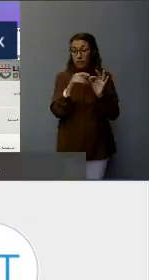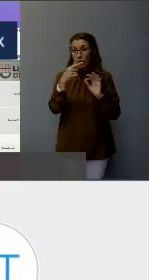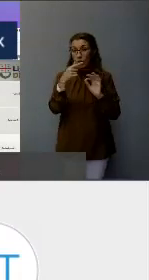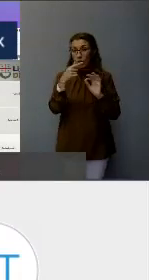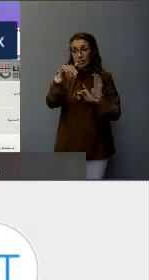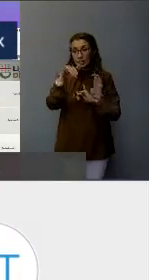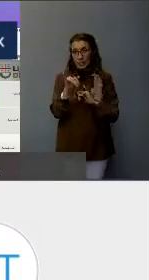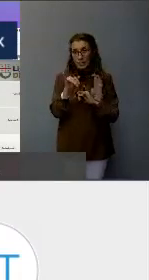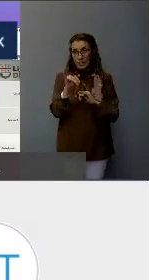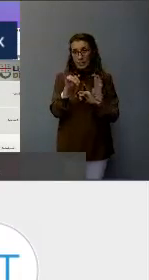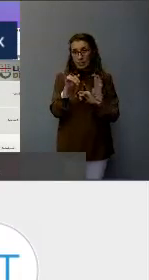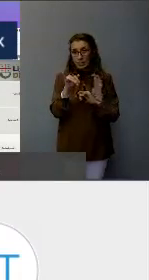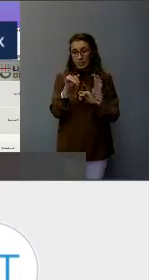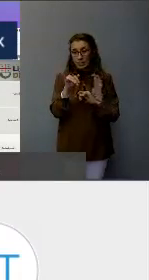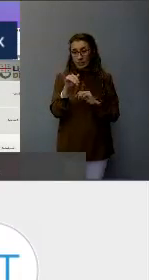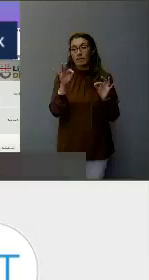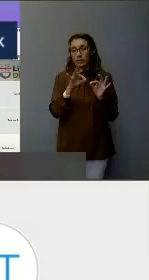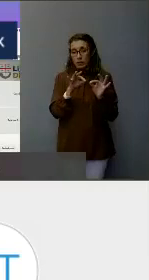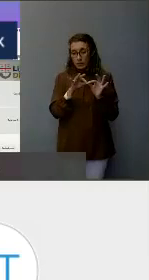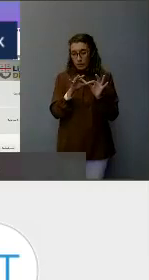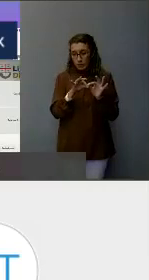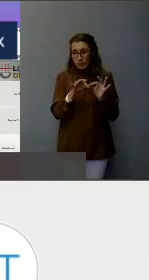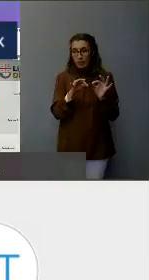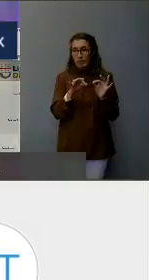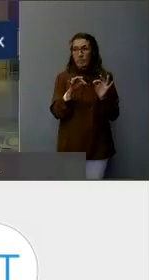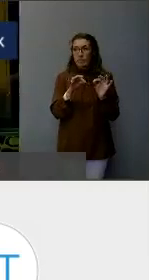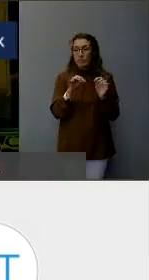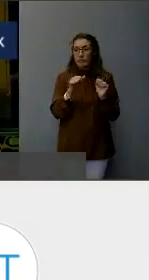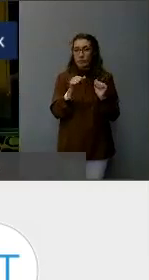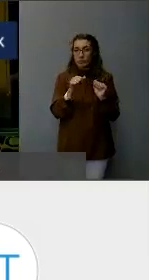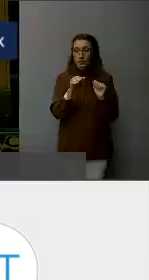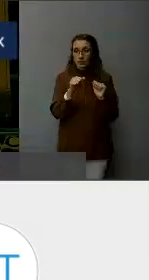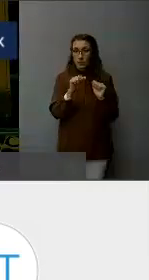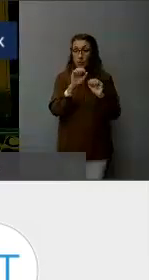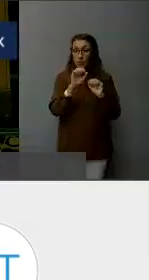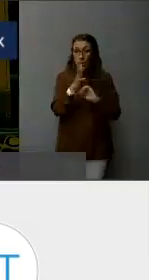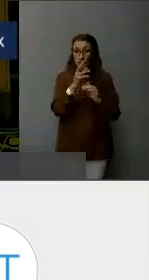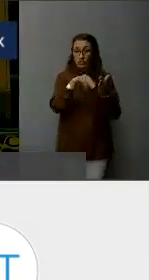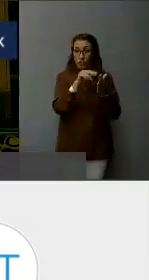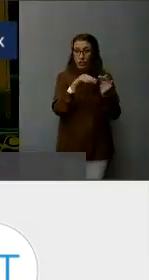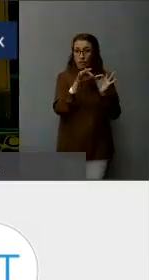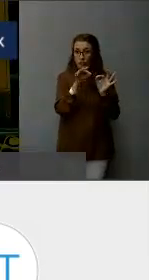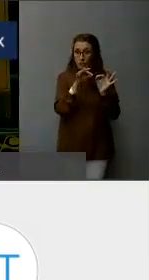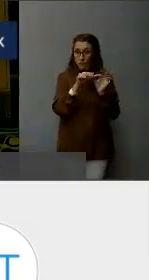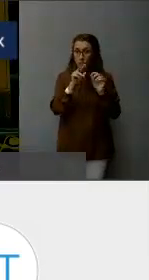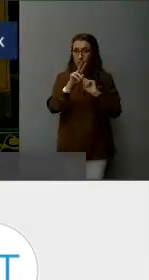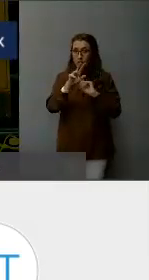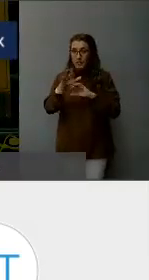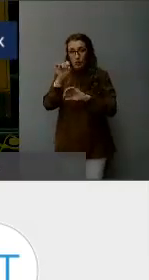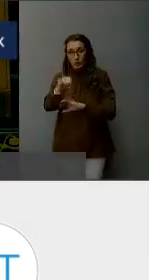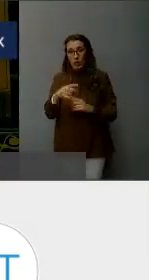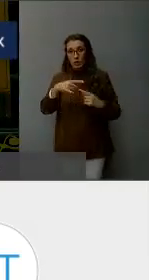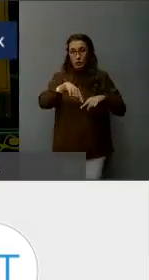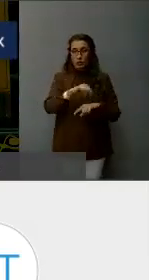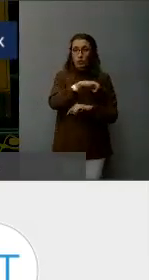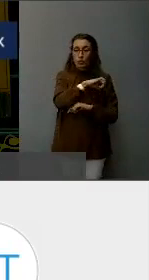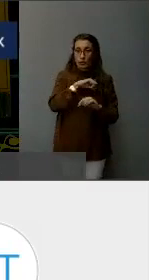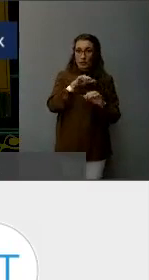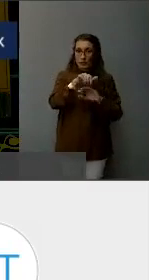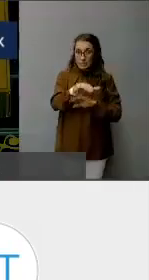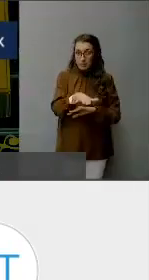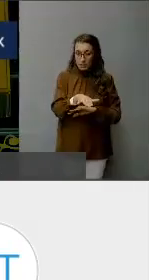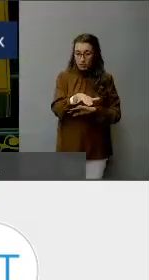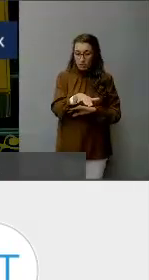consigliera tini favorevole 15 voti favorevoli 23 contrari il consiglio comunale